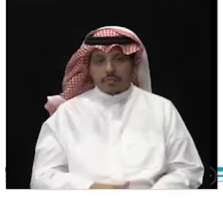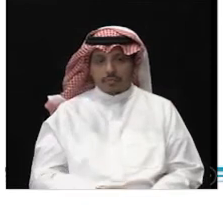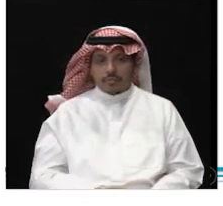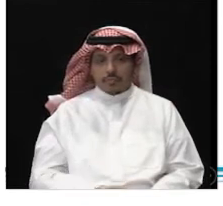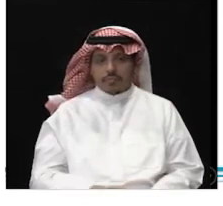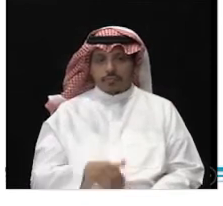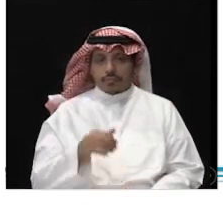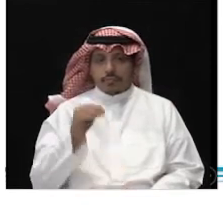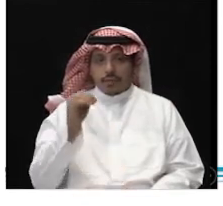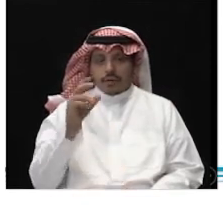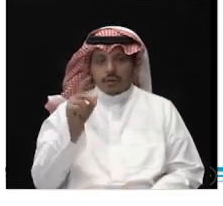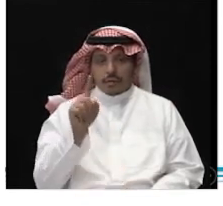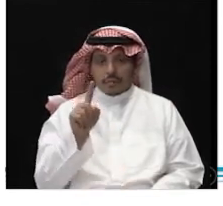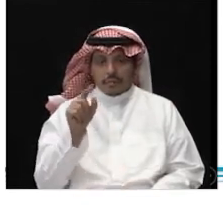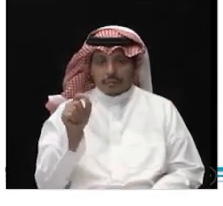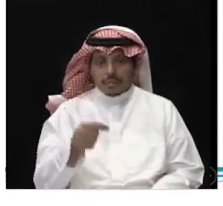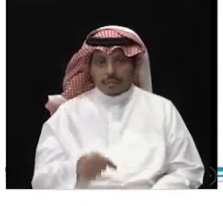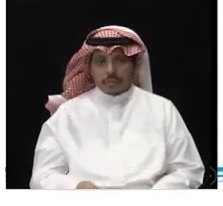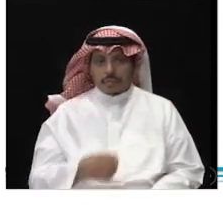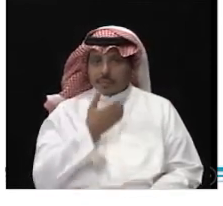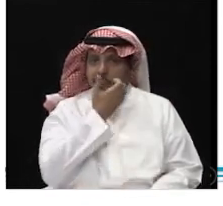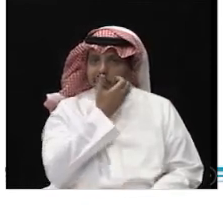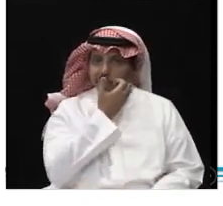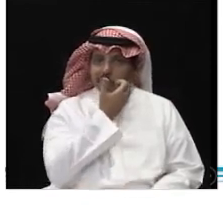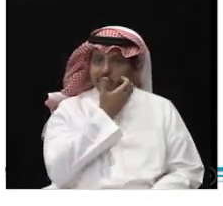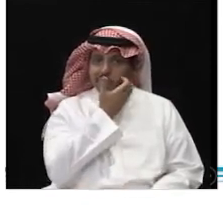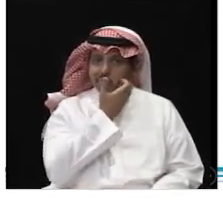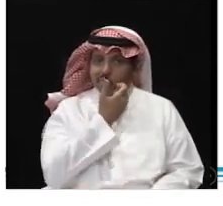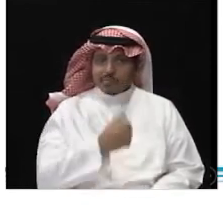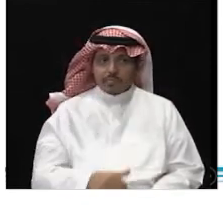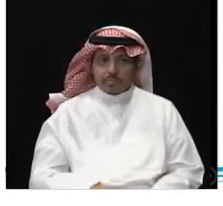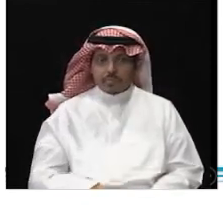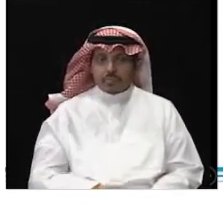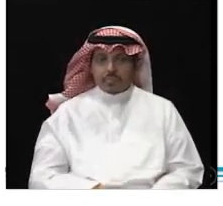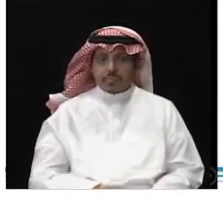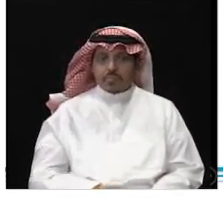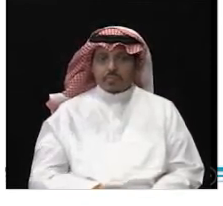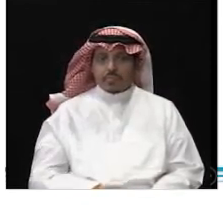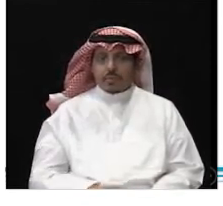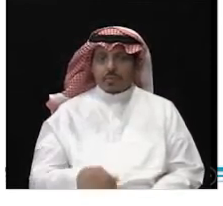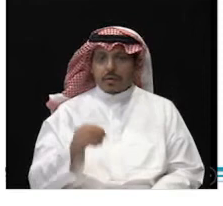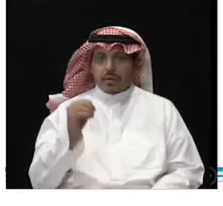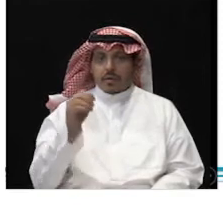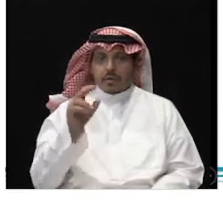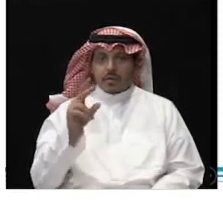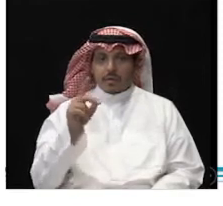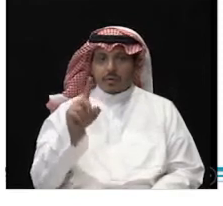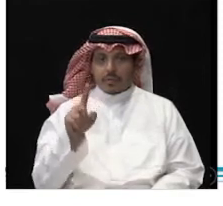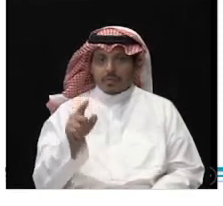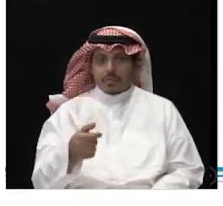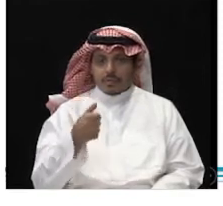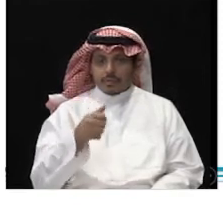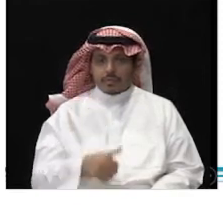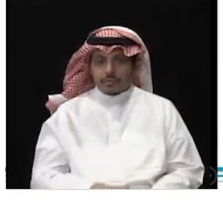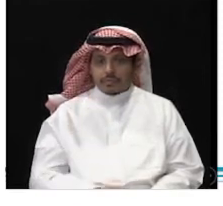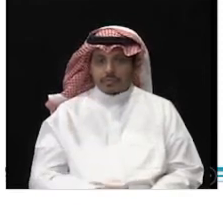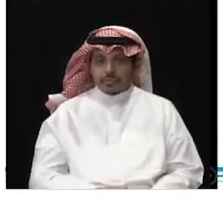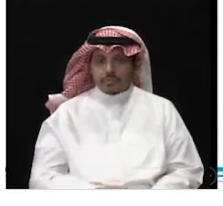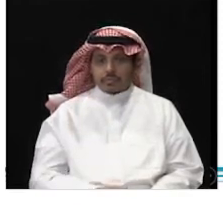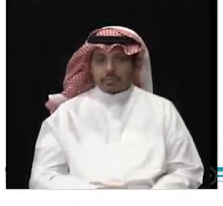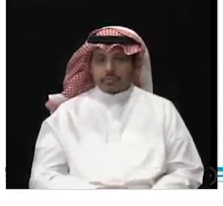حطب، حطب لا يأتي معها الألف، حطبا يأتي معها هذه الألف في نهاية